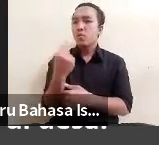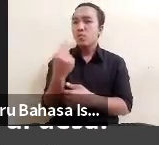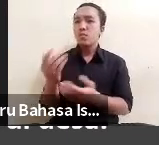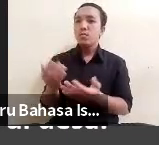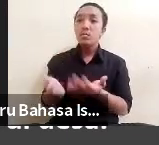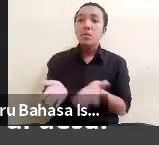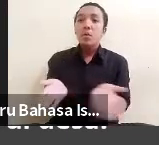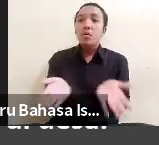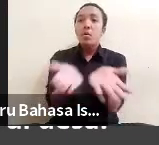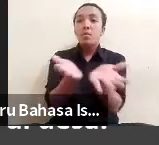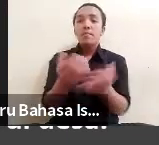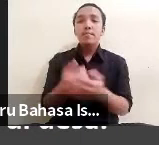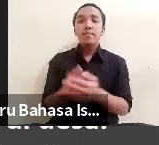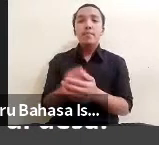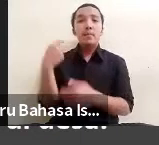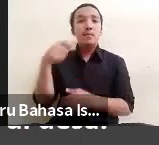Tito, agar